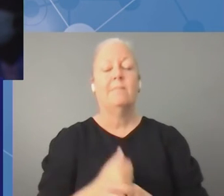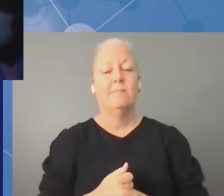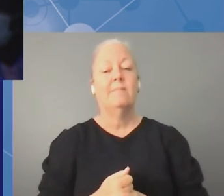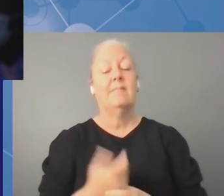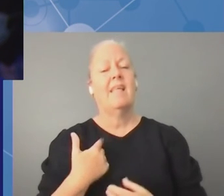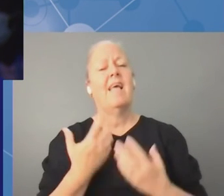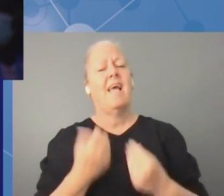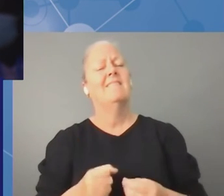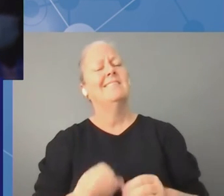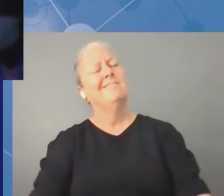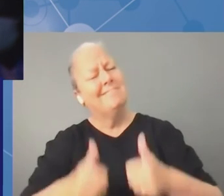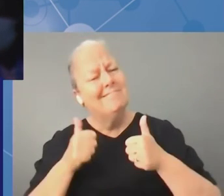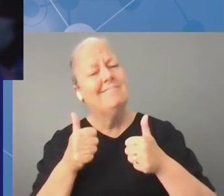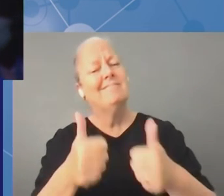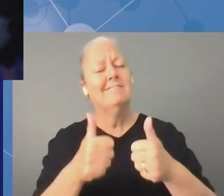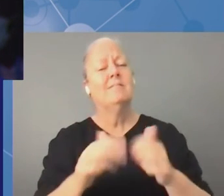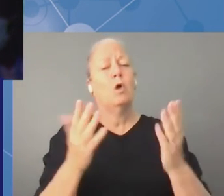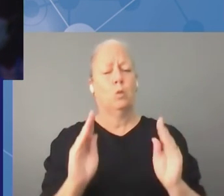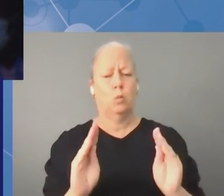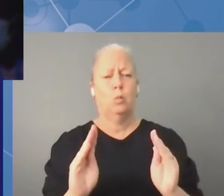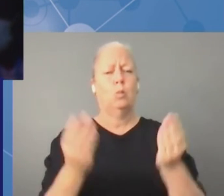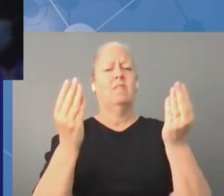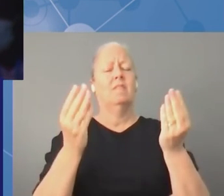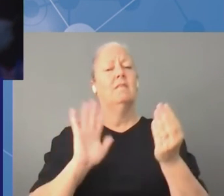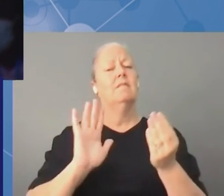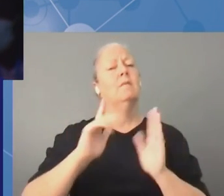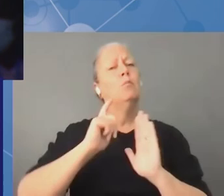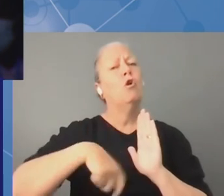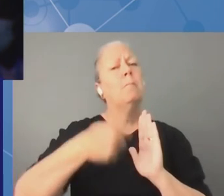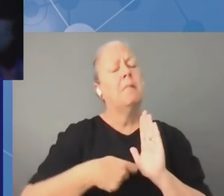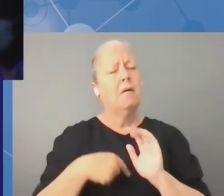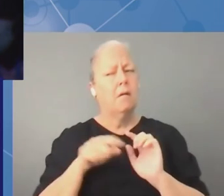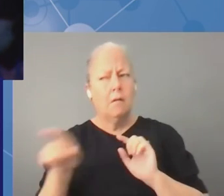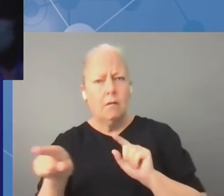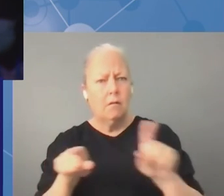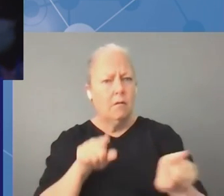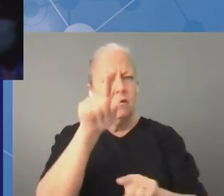И что я хочу сказать? В этом году я, в частности,